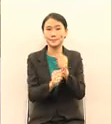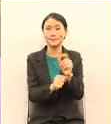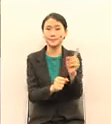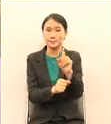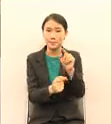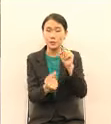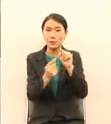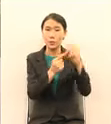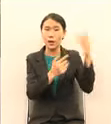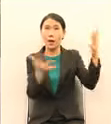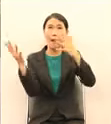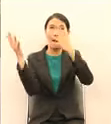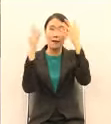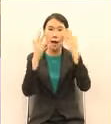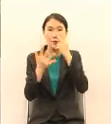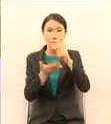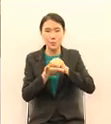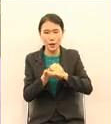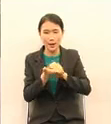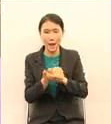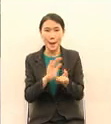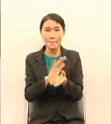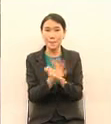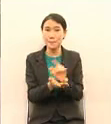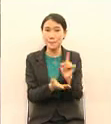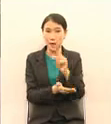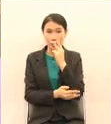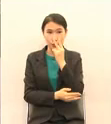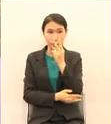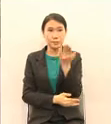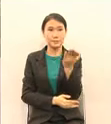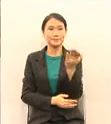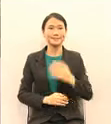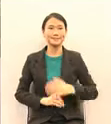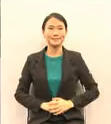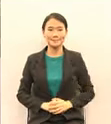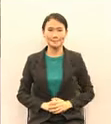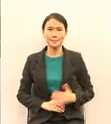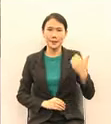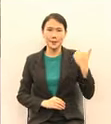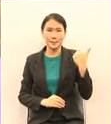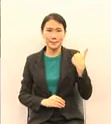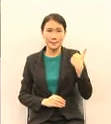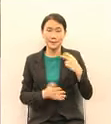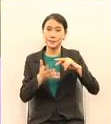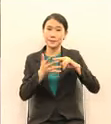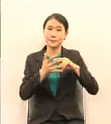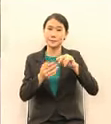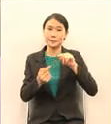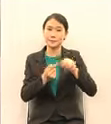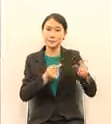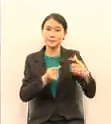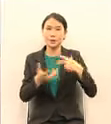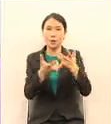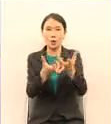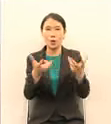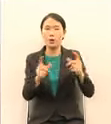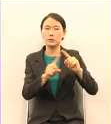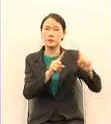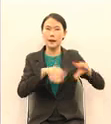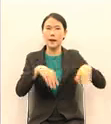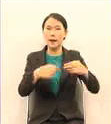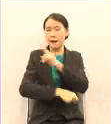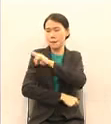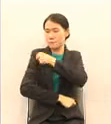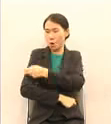ลว์ของอากาศการจุดบริการเป็นอย่างไรสไลด์ต่ออีกอันนึงนะครับมีการปรับพื้นที่ให้แล้วก็เรื่องของการส่งทรัพยากรต่างๆ